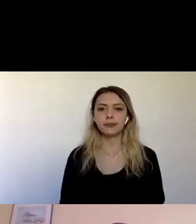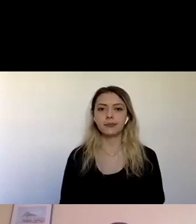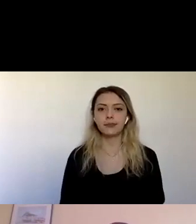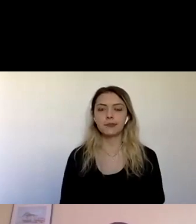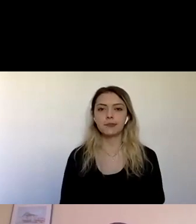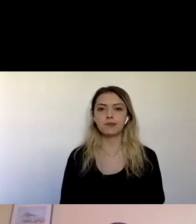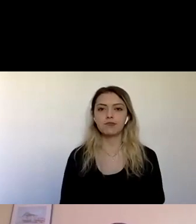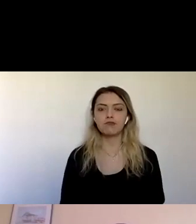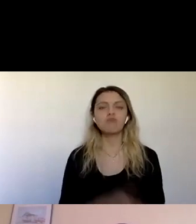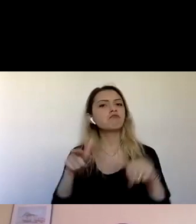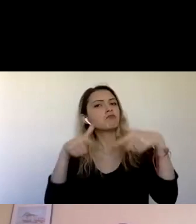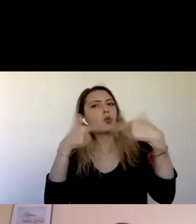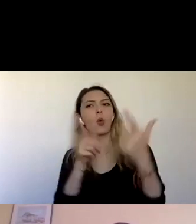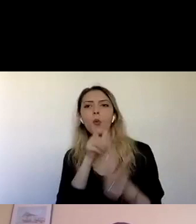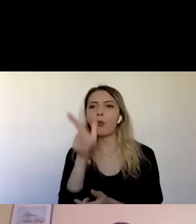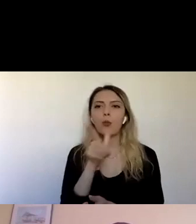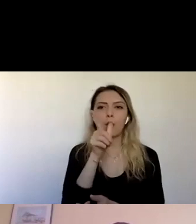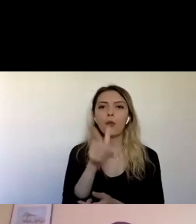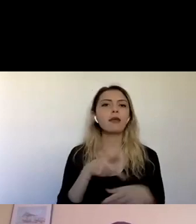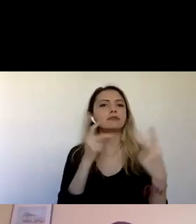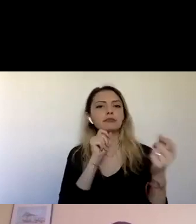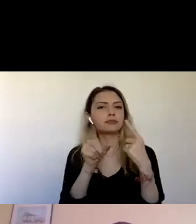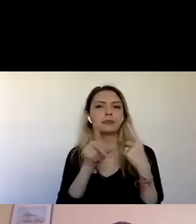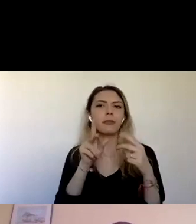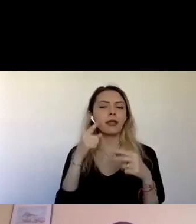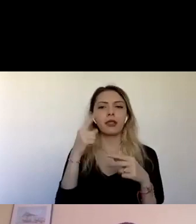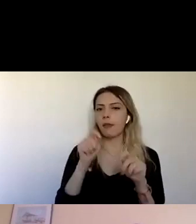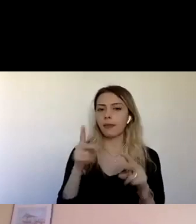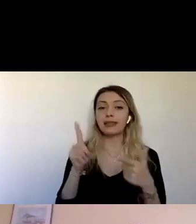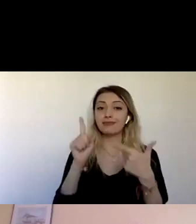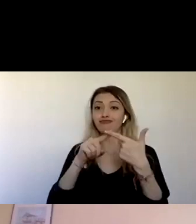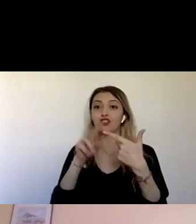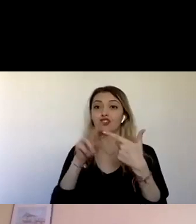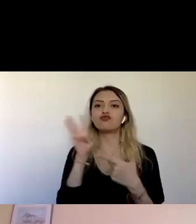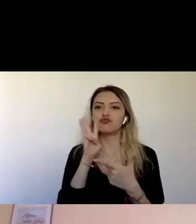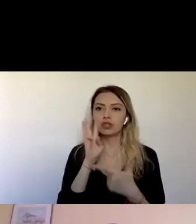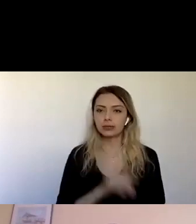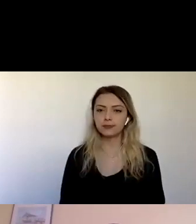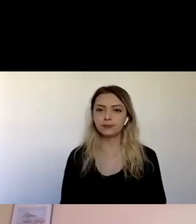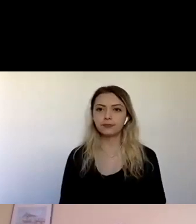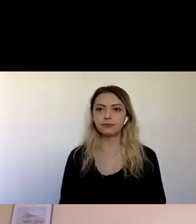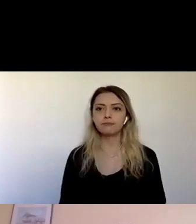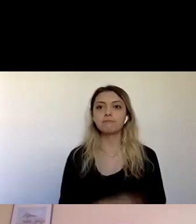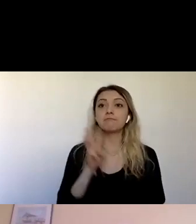veya sesli görüşme yapmanız mümkün. Ardından WhatsApp geliyor. WhatsApp